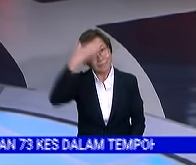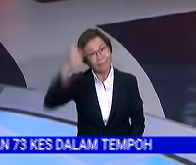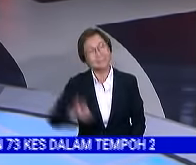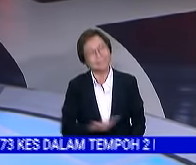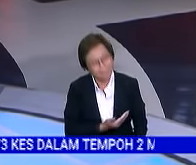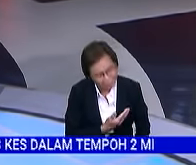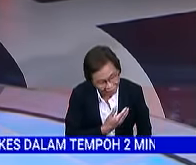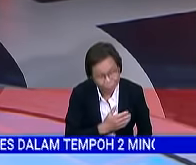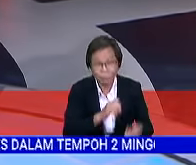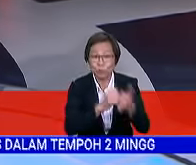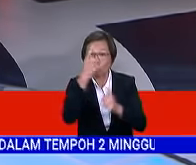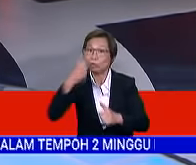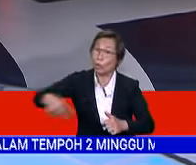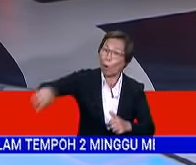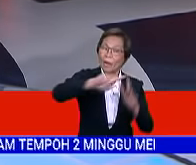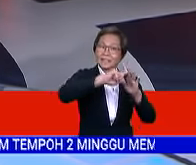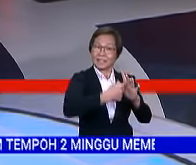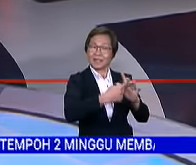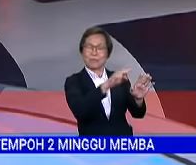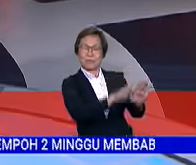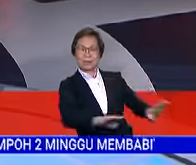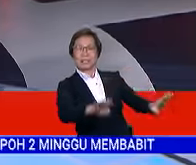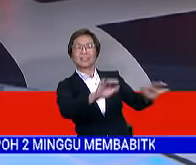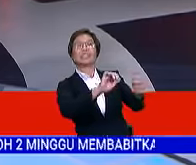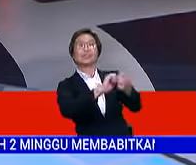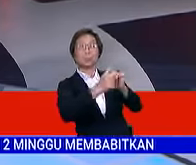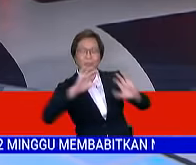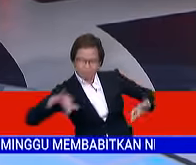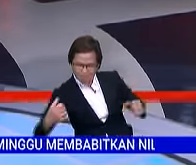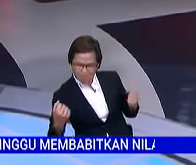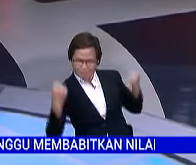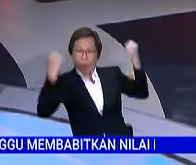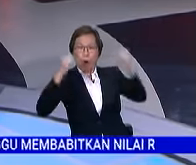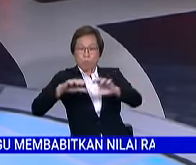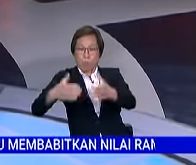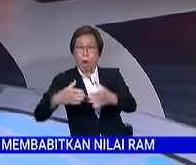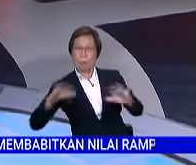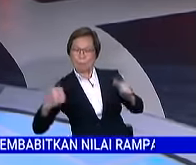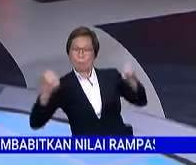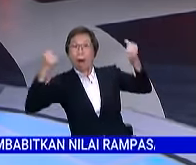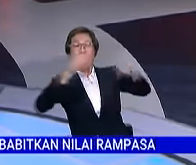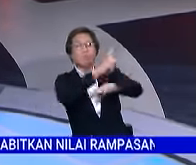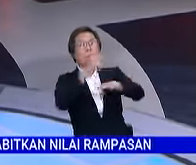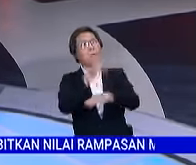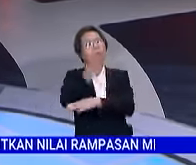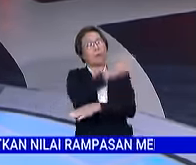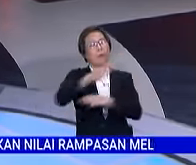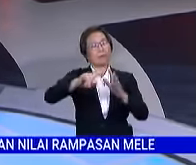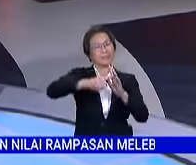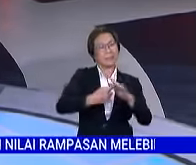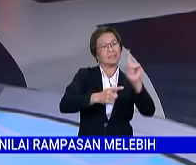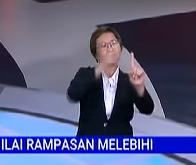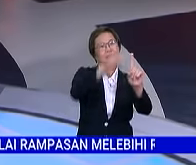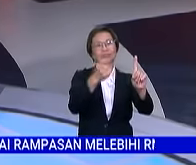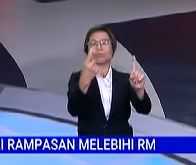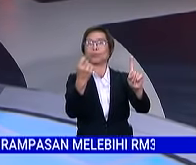Assalamualaikum dan salam sukan untuk semua. Kita mulakan dengan perkembangan sukan angkat berat. Skuad angkat berat kebangsaan dibubarkan berkat kuasa 1